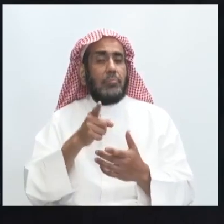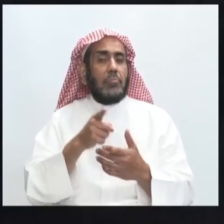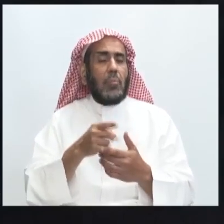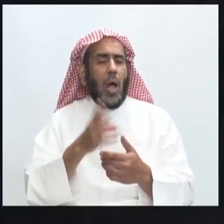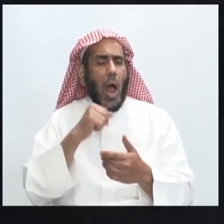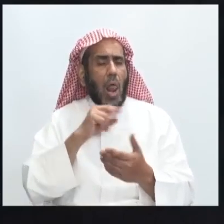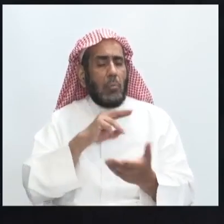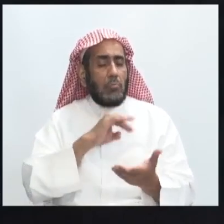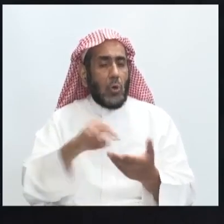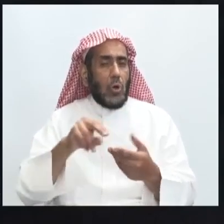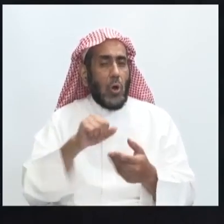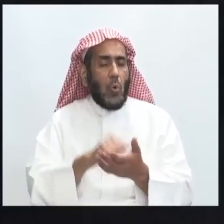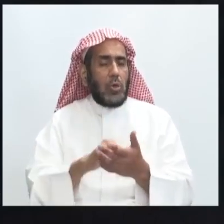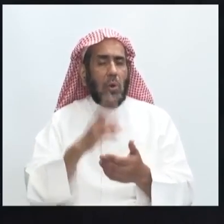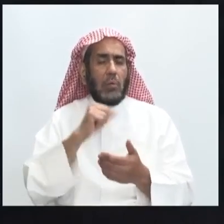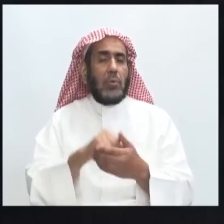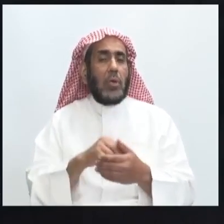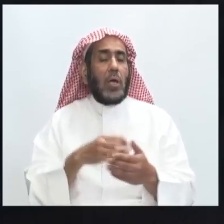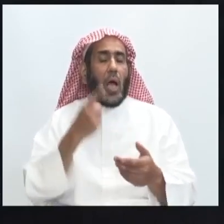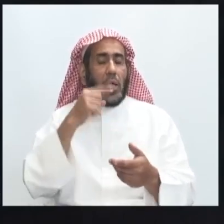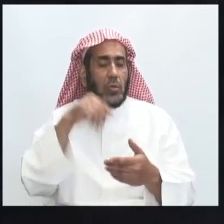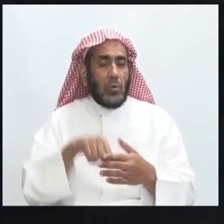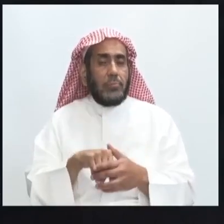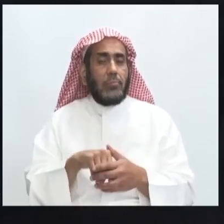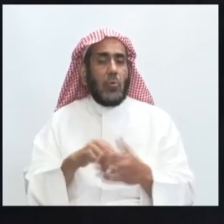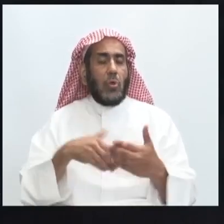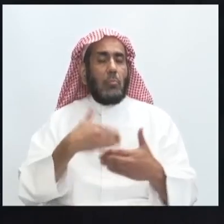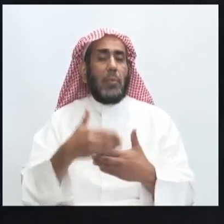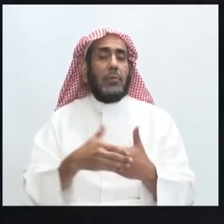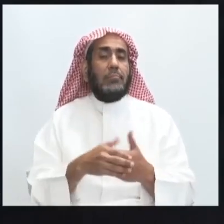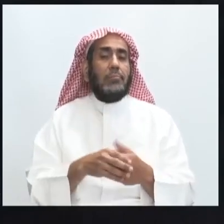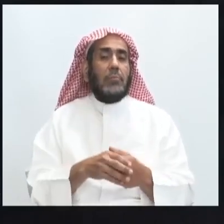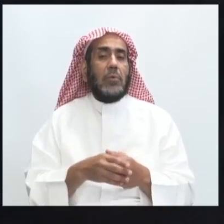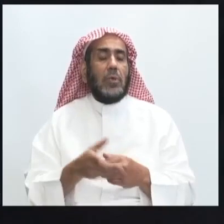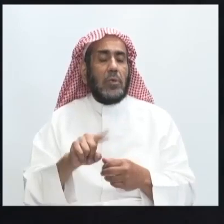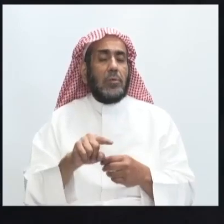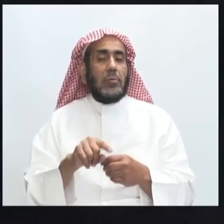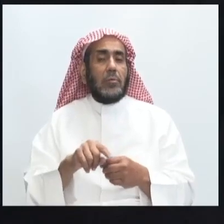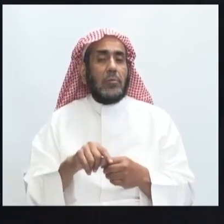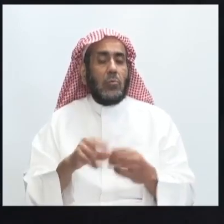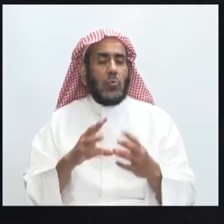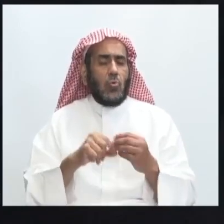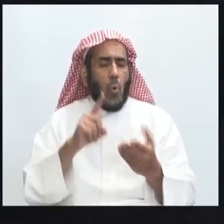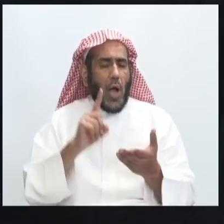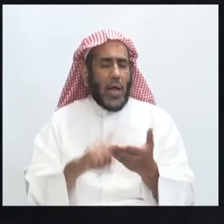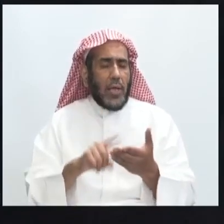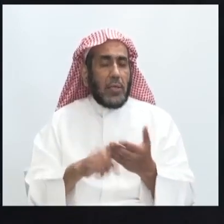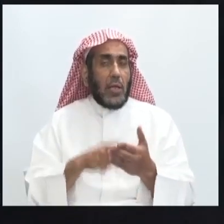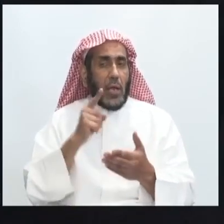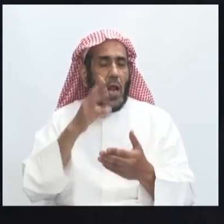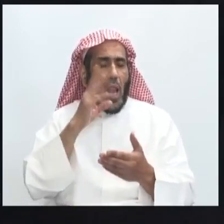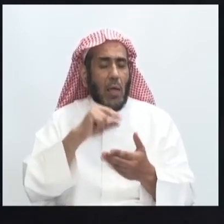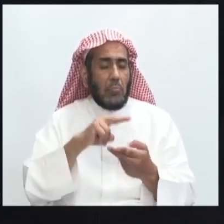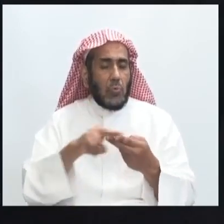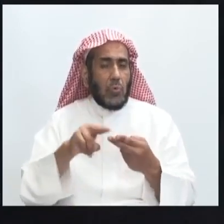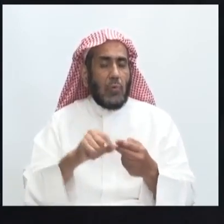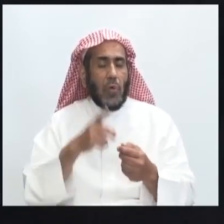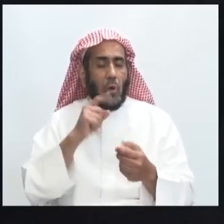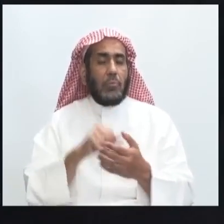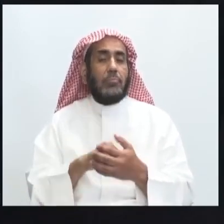الم تحل الواجب يعني انك لم تحل الواجب حتى تقر بذلك ثم ذلك يعني تراك يعني معنى يؤكد انك لم تحل الواجب